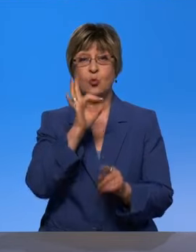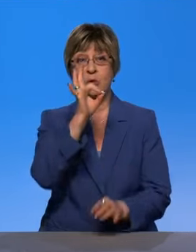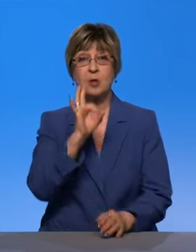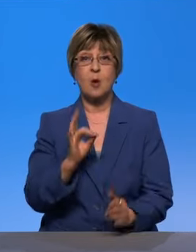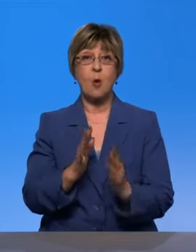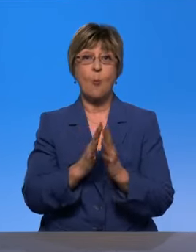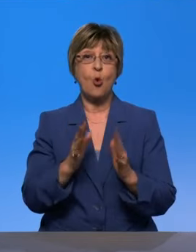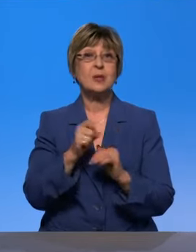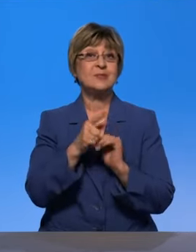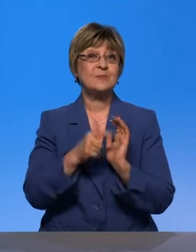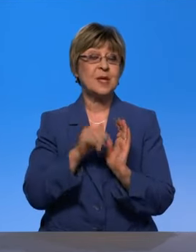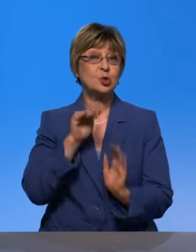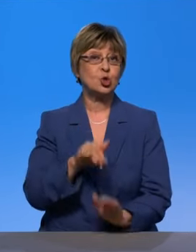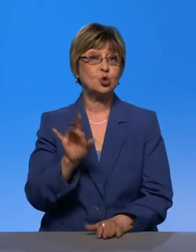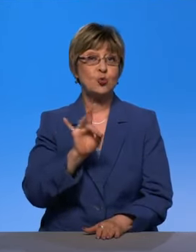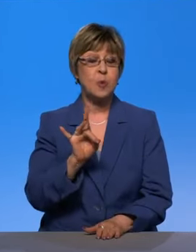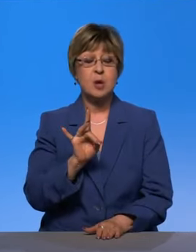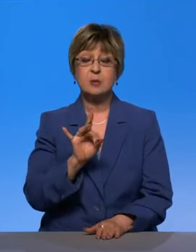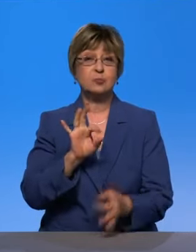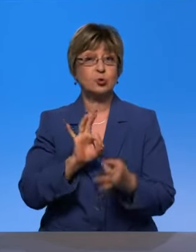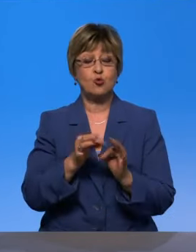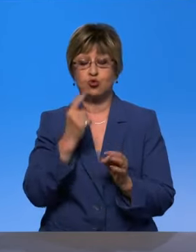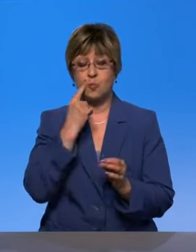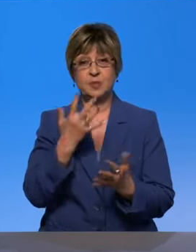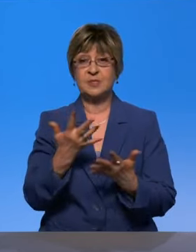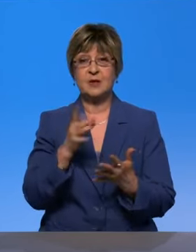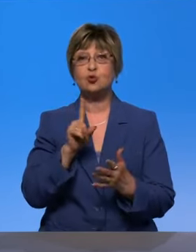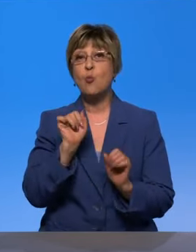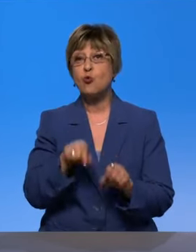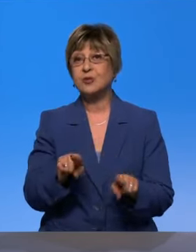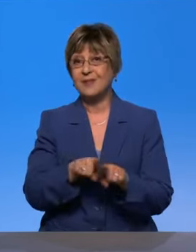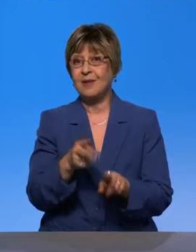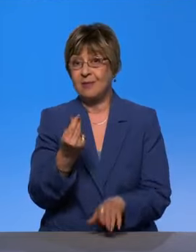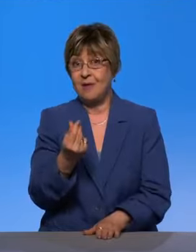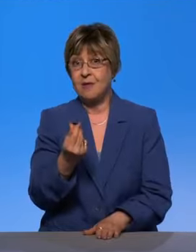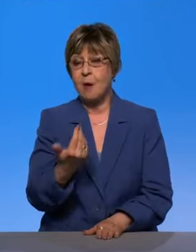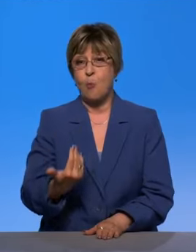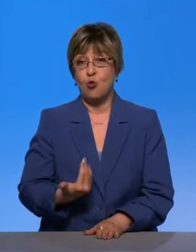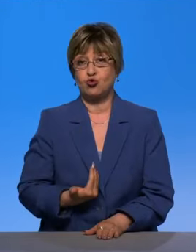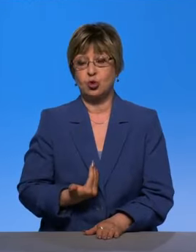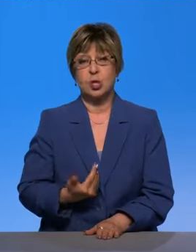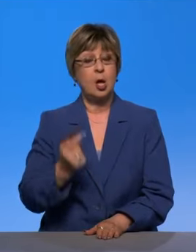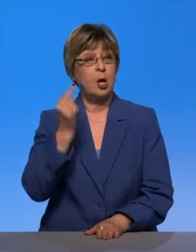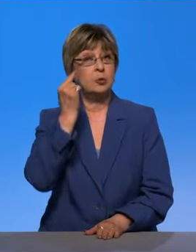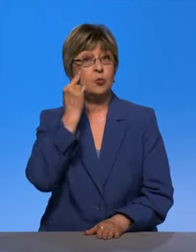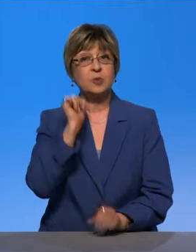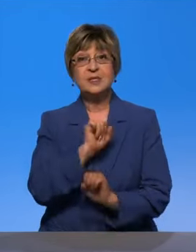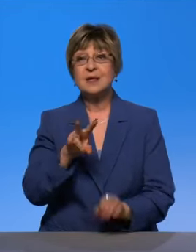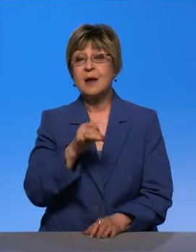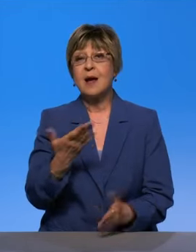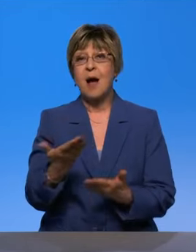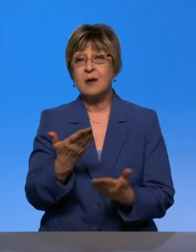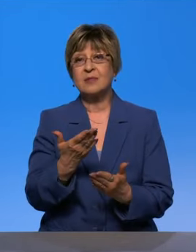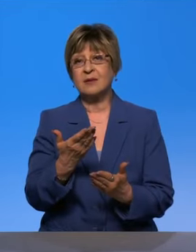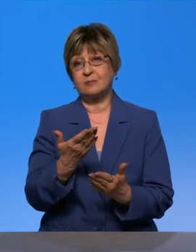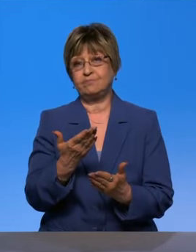тысяч рублей, ну, сложно представить, что можно прожить сейчас на такие деньги, и думается, нельзя ли как-то кардинально его